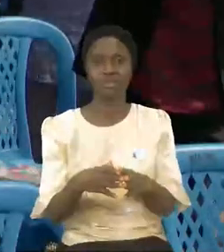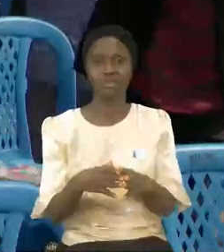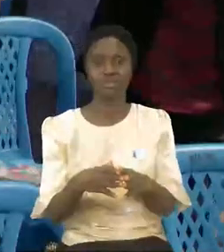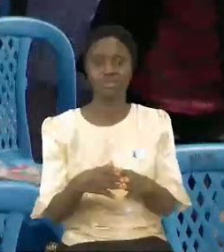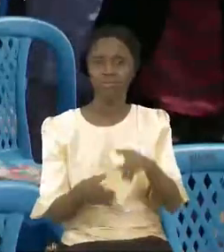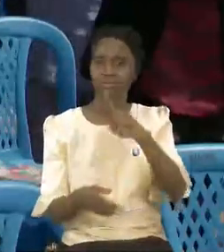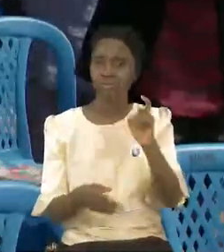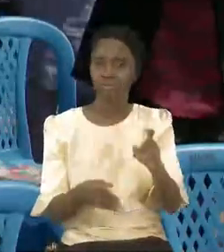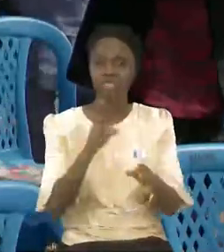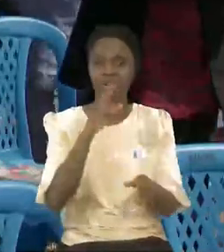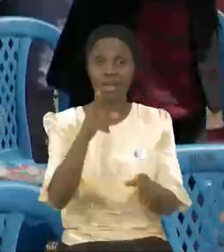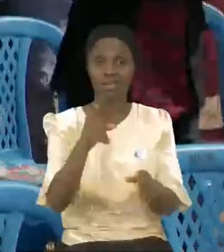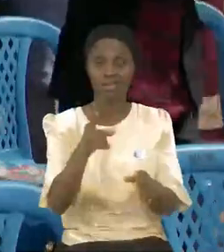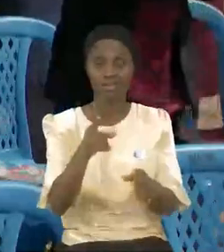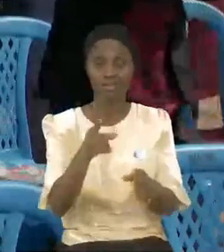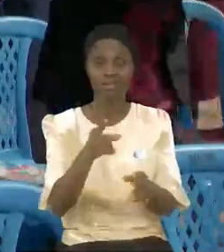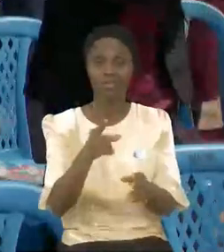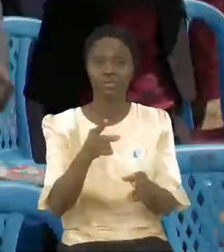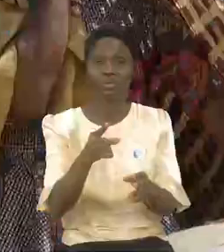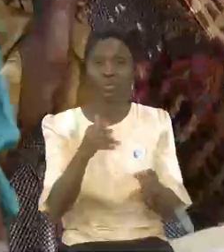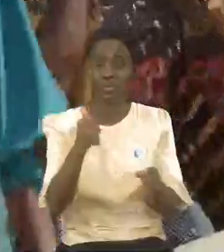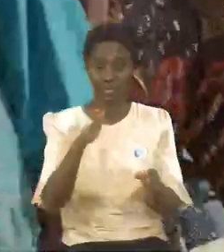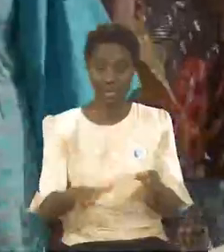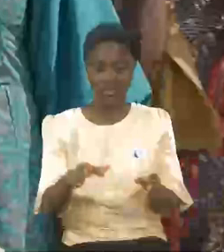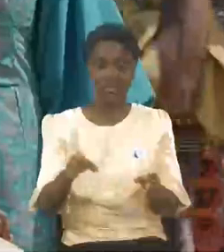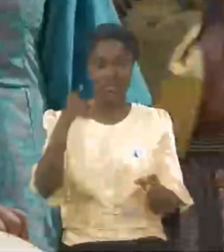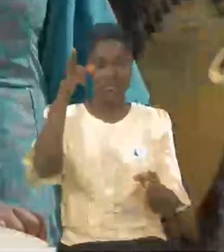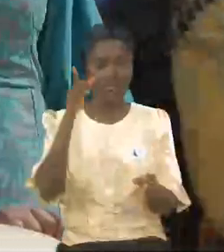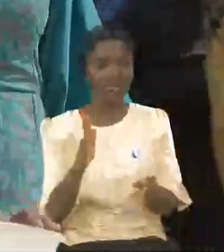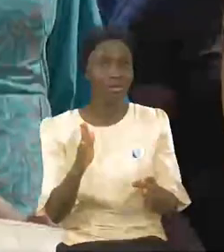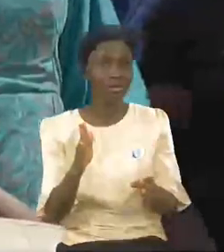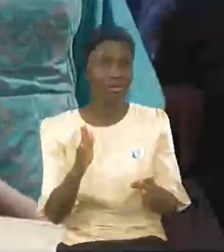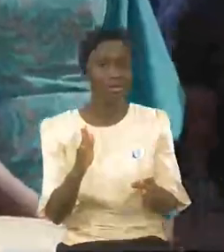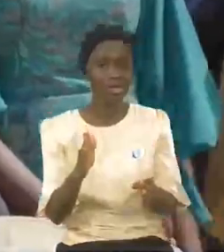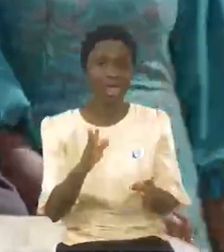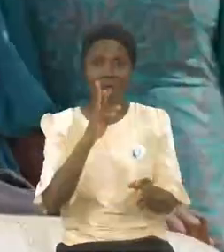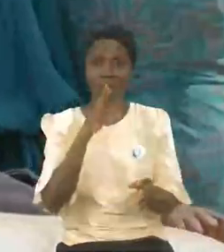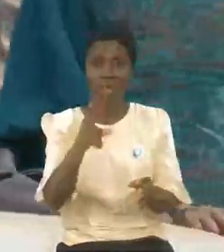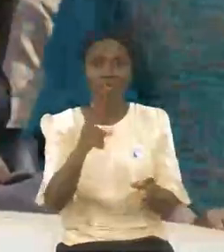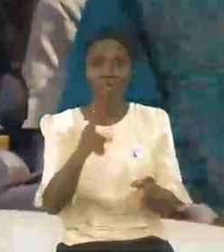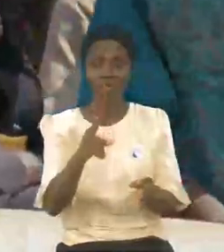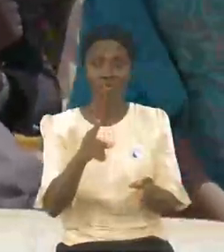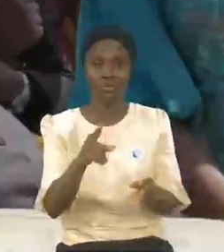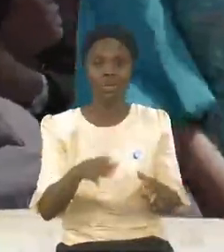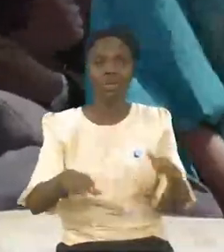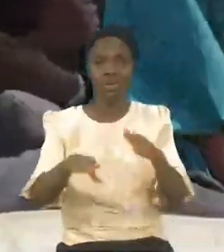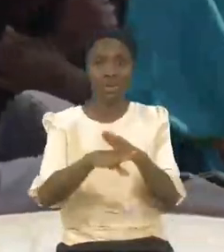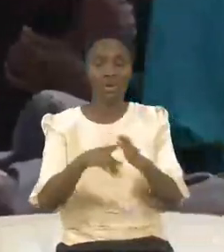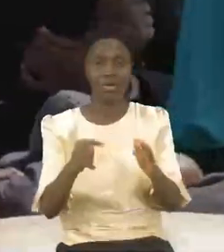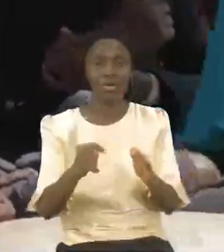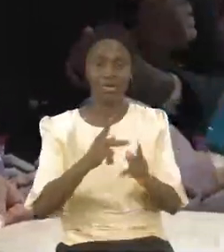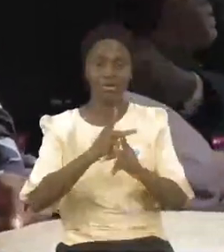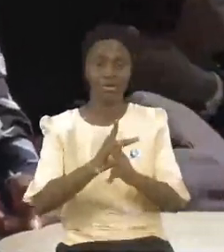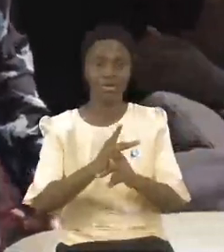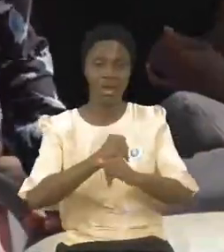Dieu, par Dieu? Est-ce que vous avez la paix avec Dieu? Est-ce que vous êtes affranchi des corruptions de